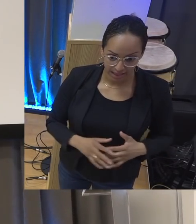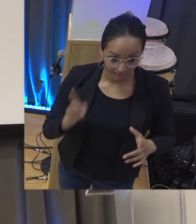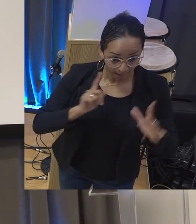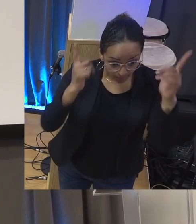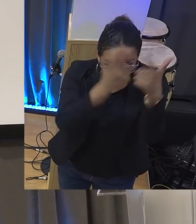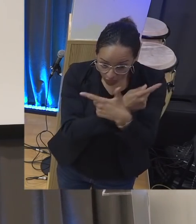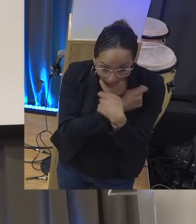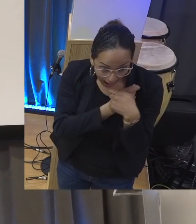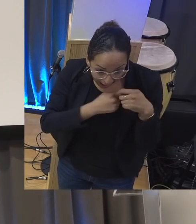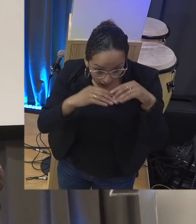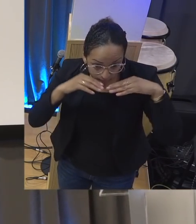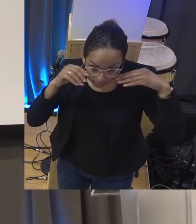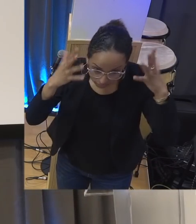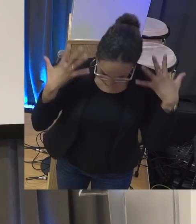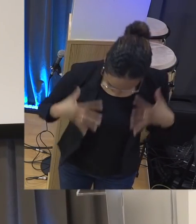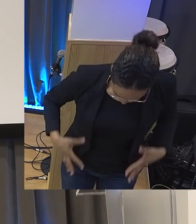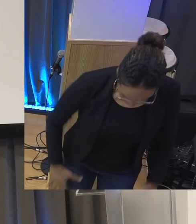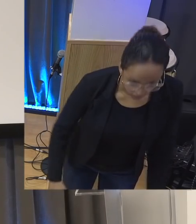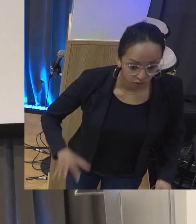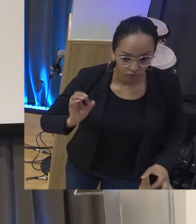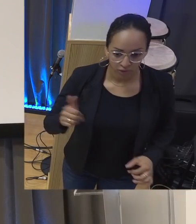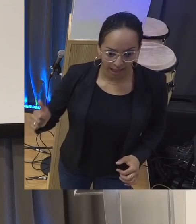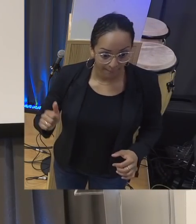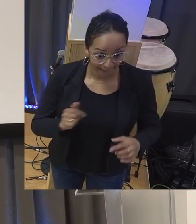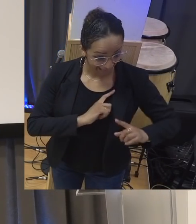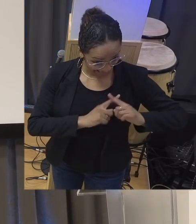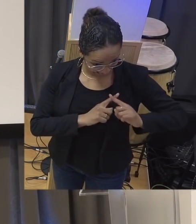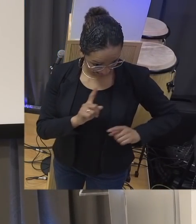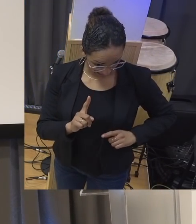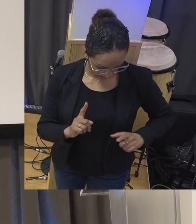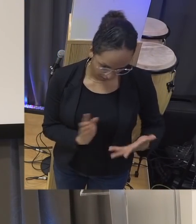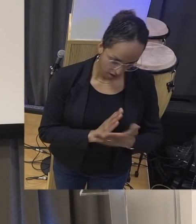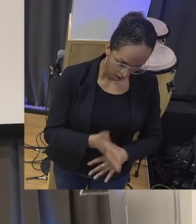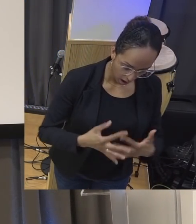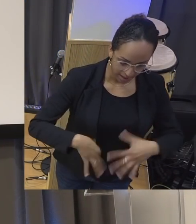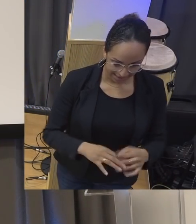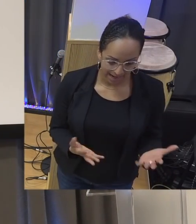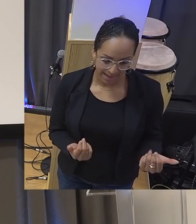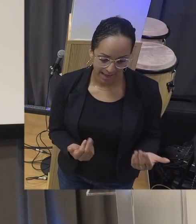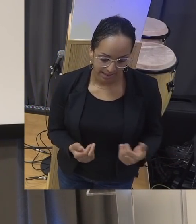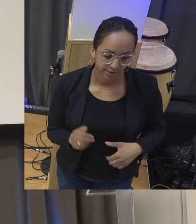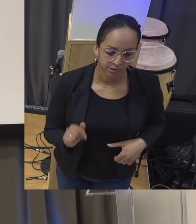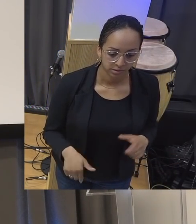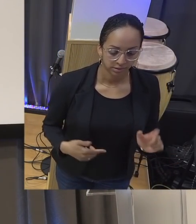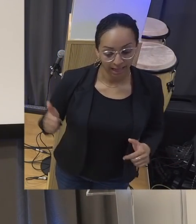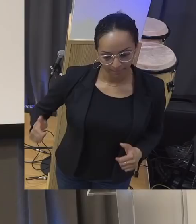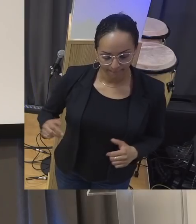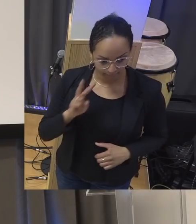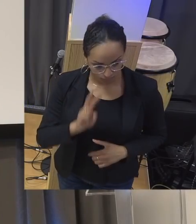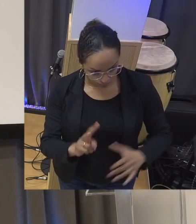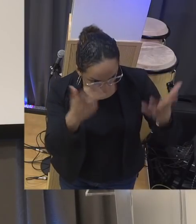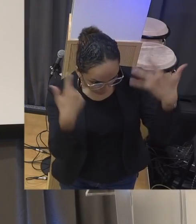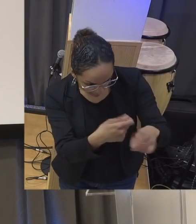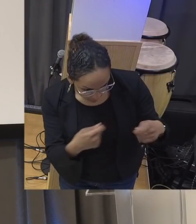voilée. Et il y avait déjà pas mal de personnes qui attendaient. Et cette fille chrétienne, quand elle est rentrée dans la salle d'attente, elle a vu cette fille avec le voile. Elle lui a fait un